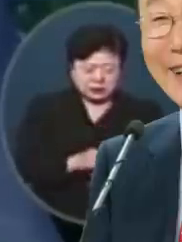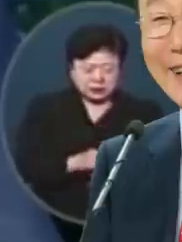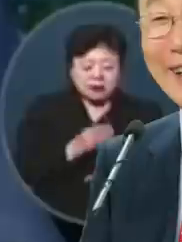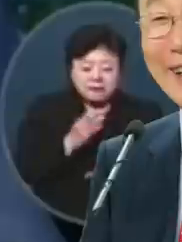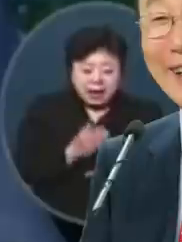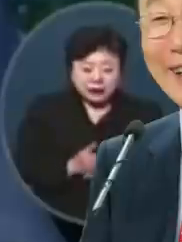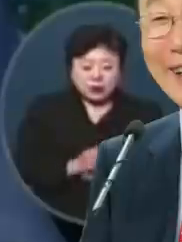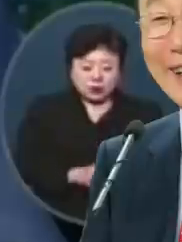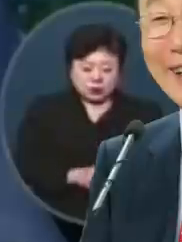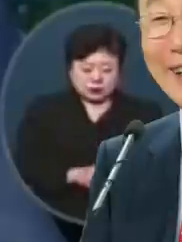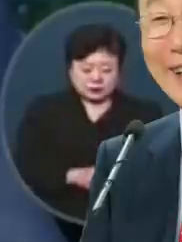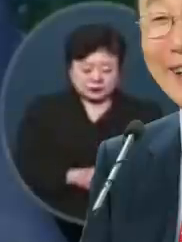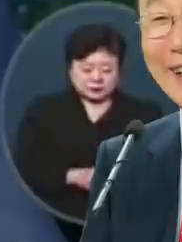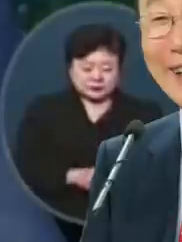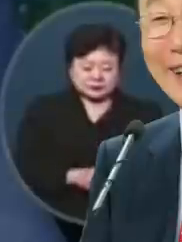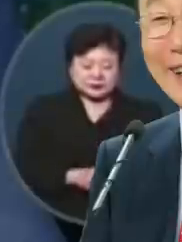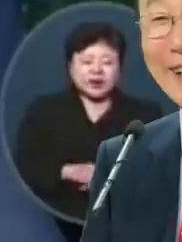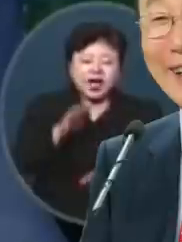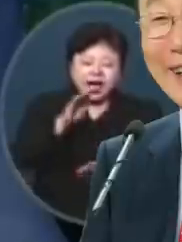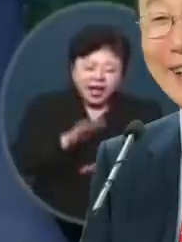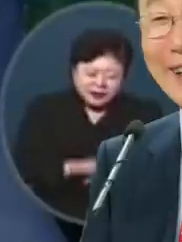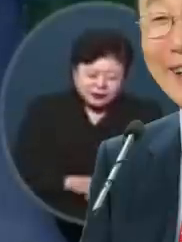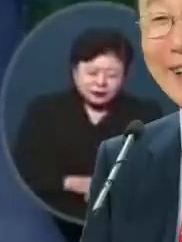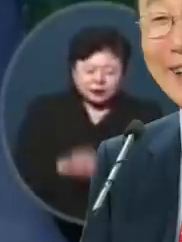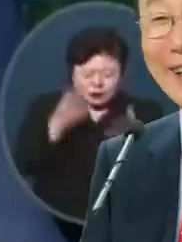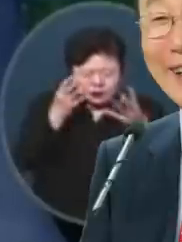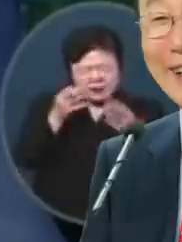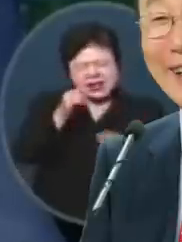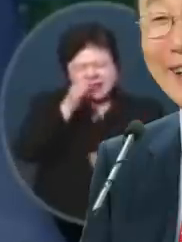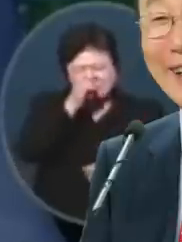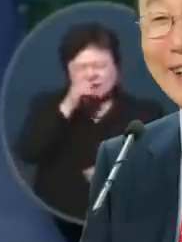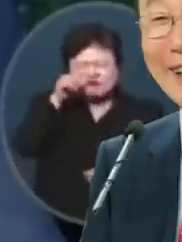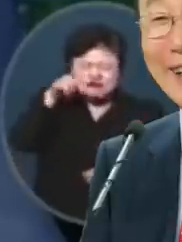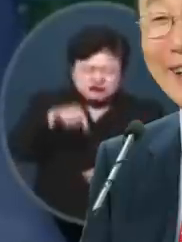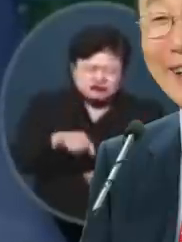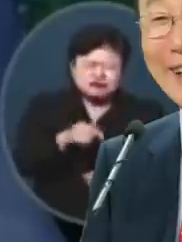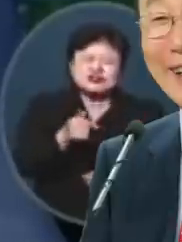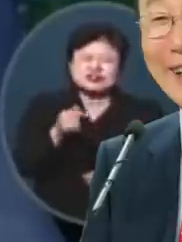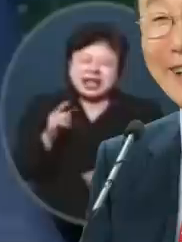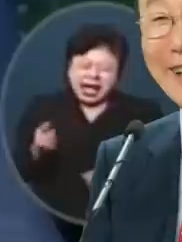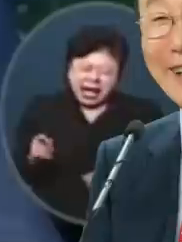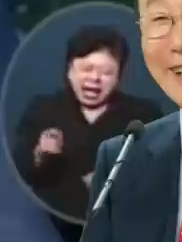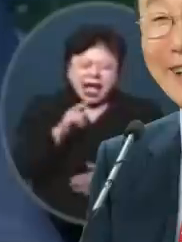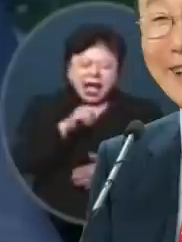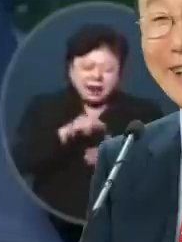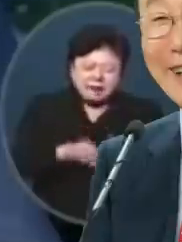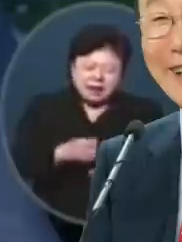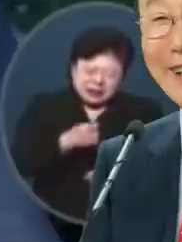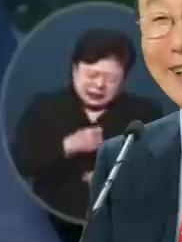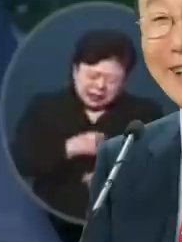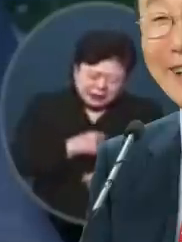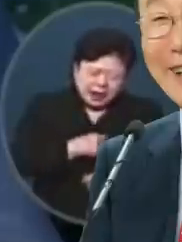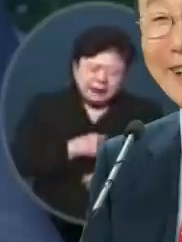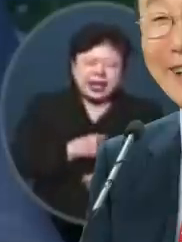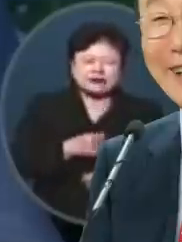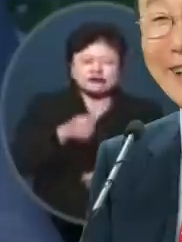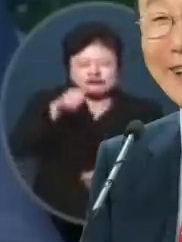것 아이고 고생했구나 마음이 아팠겠구나